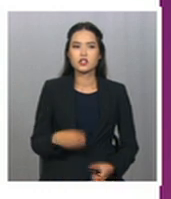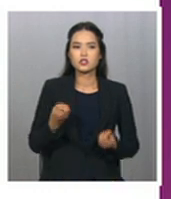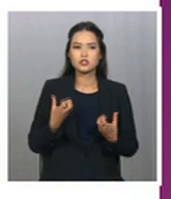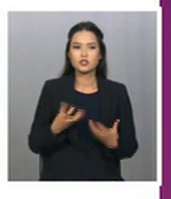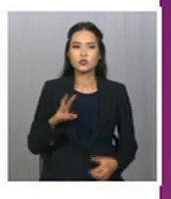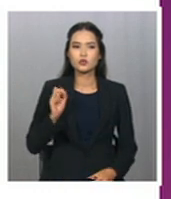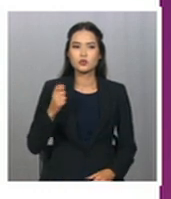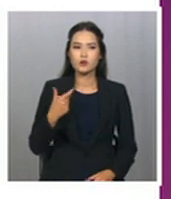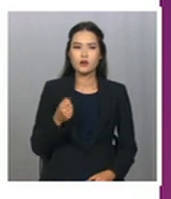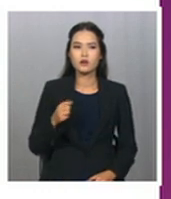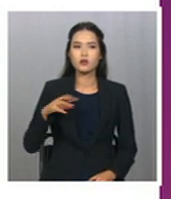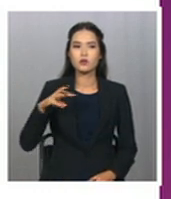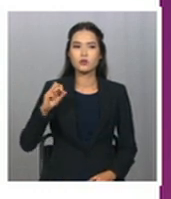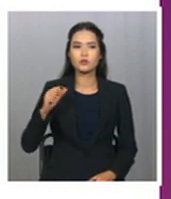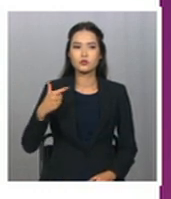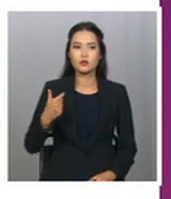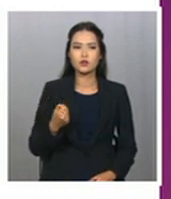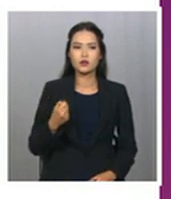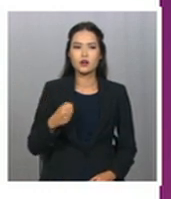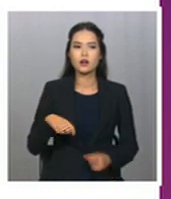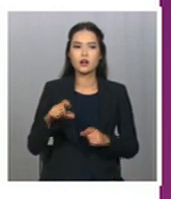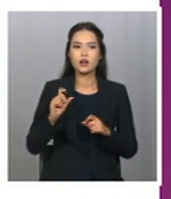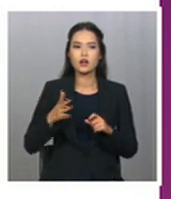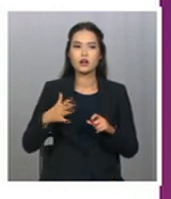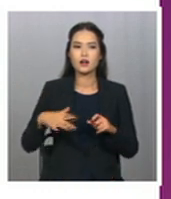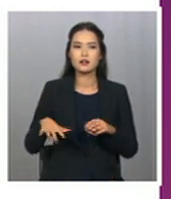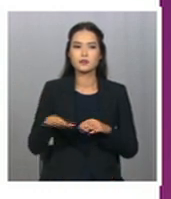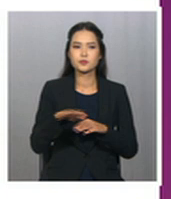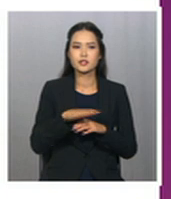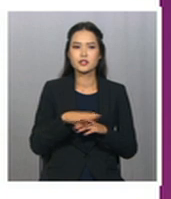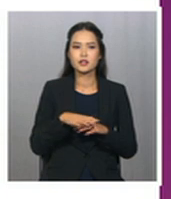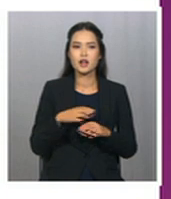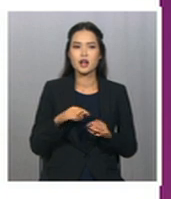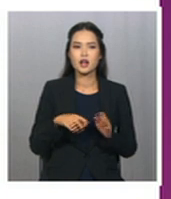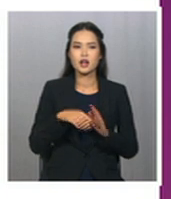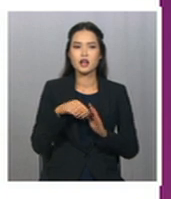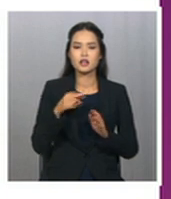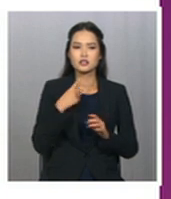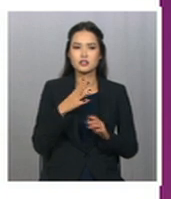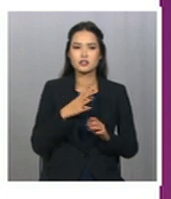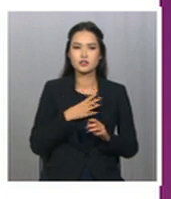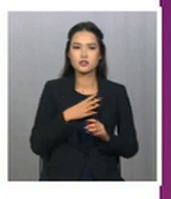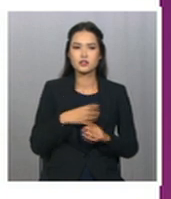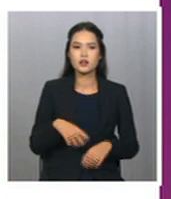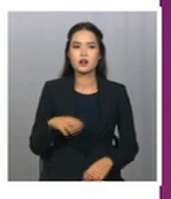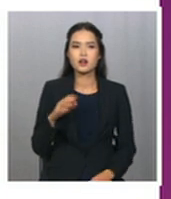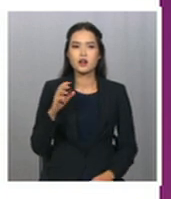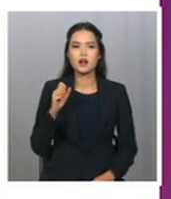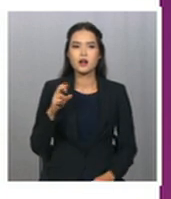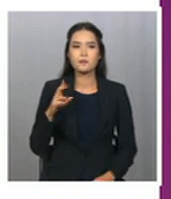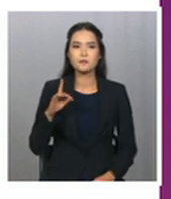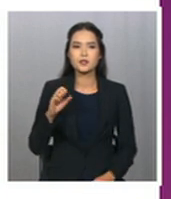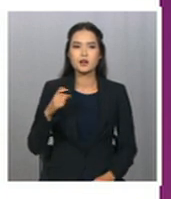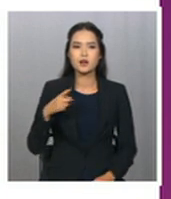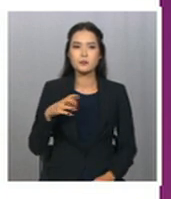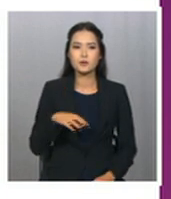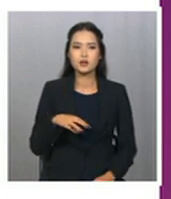Шіркін, шыға. Шыға. Адамзаттың асыл едің ғой. Ал